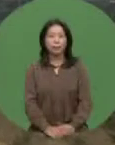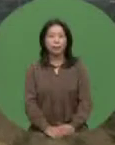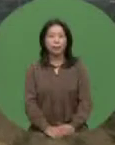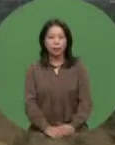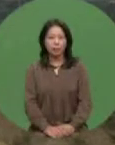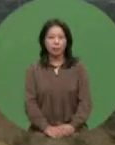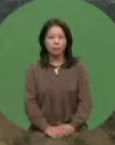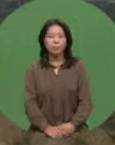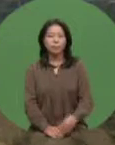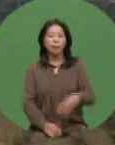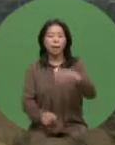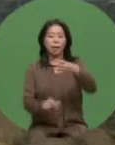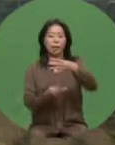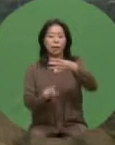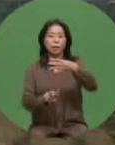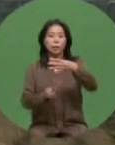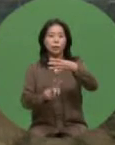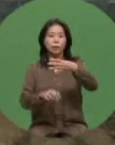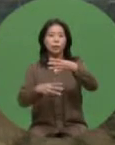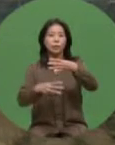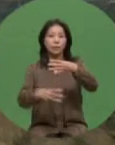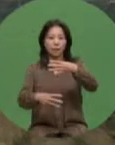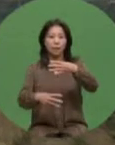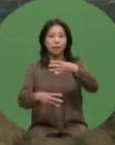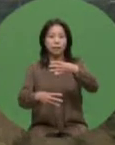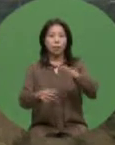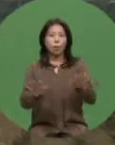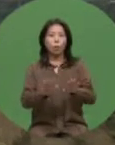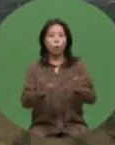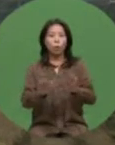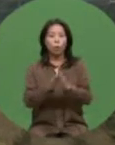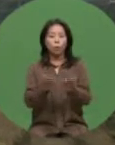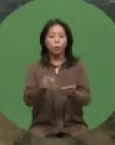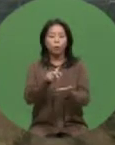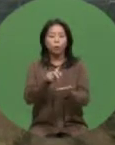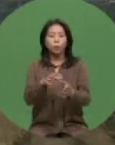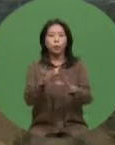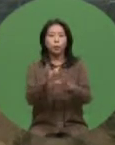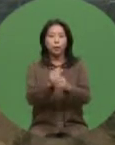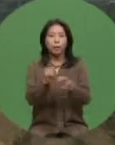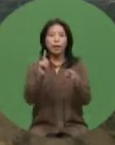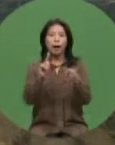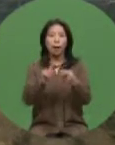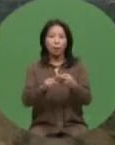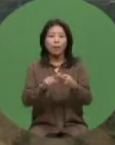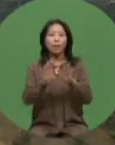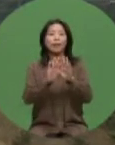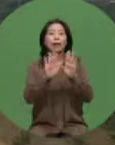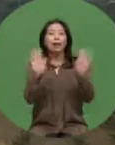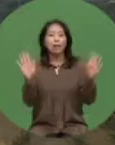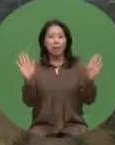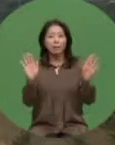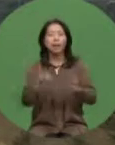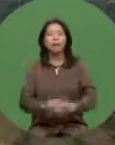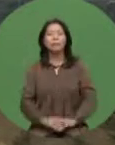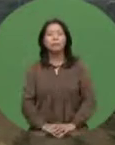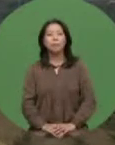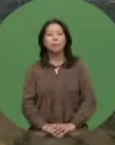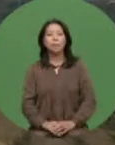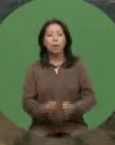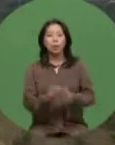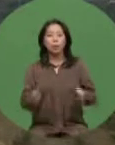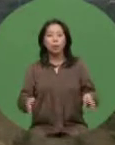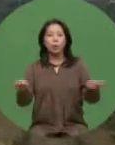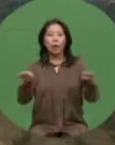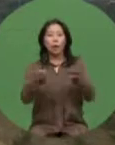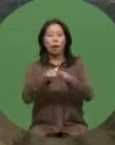この催しは4月23日の子ども読書の日にちなんで開催したもので、図書館内